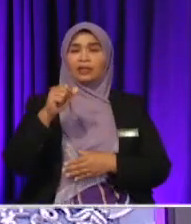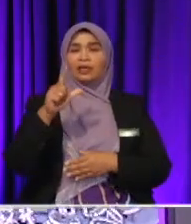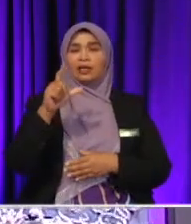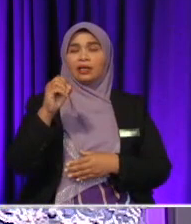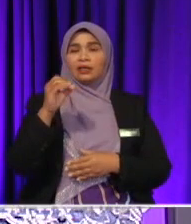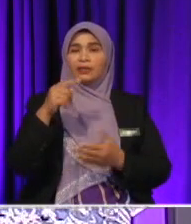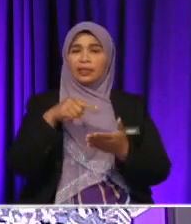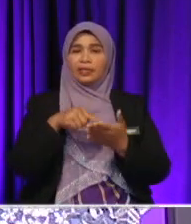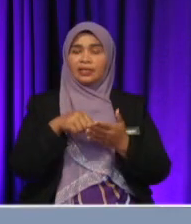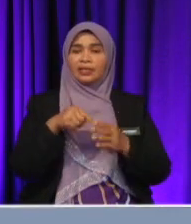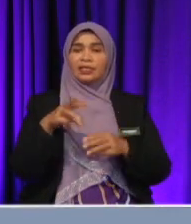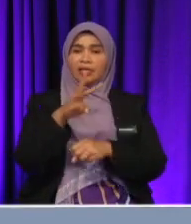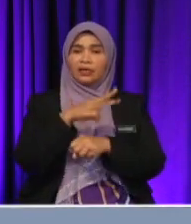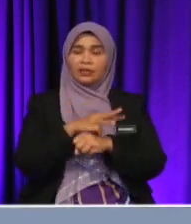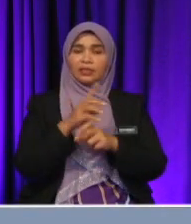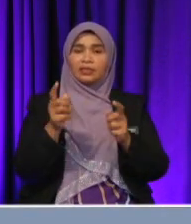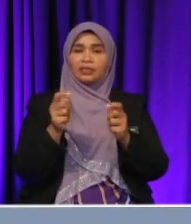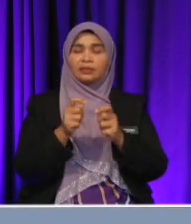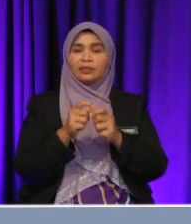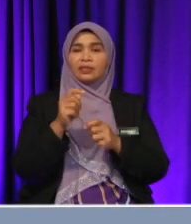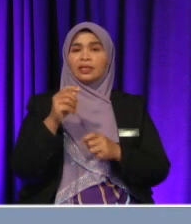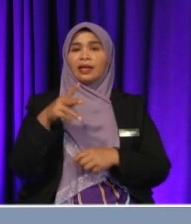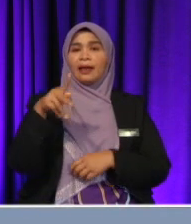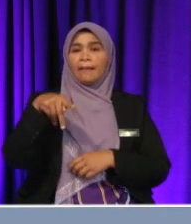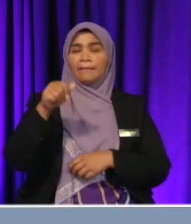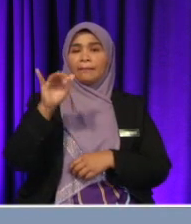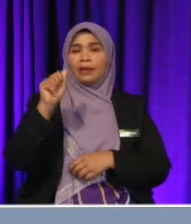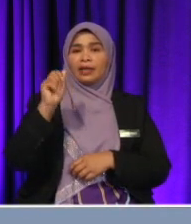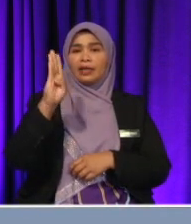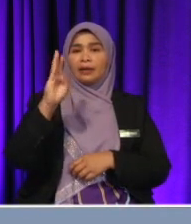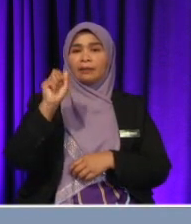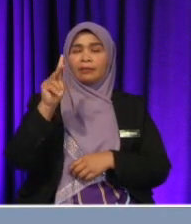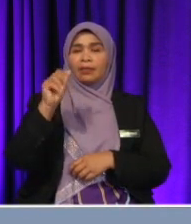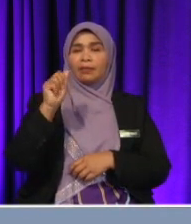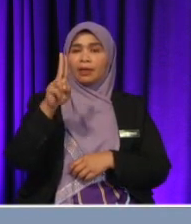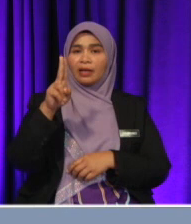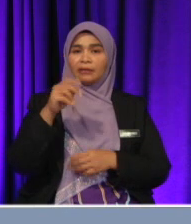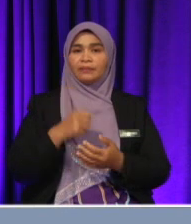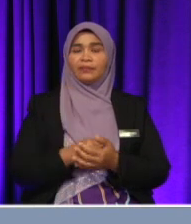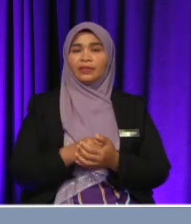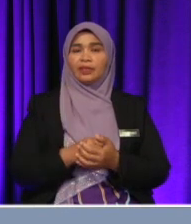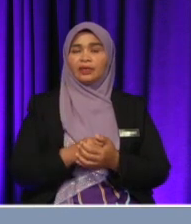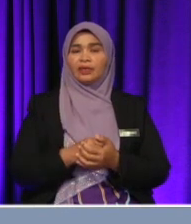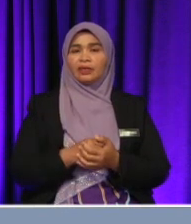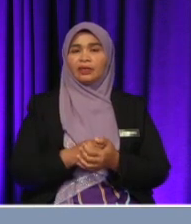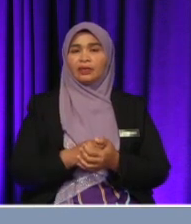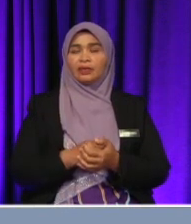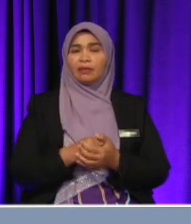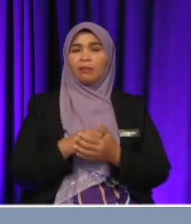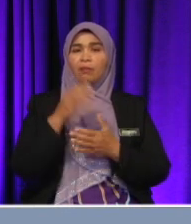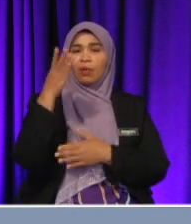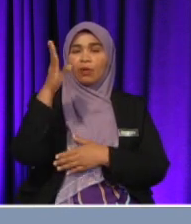kawasan-kawasan seperti paya bakal begini Jadi kita tahu lah pokoknya bakal pokok bakal sebenarnya